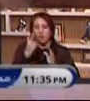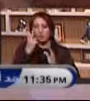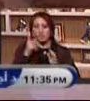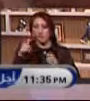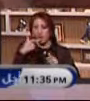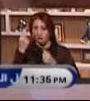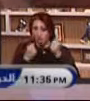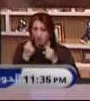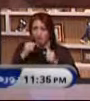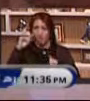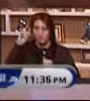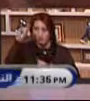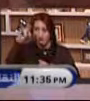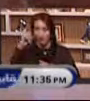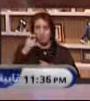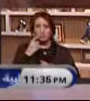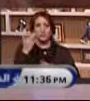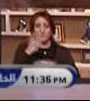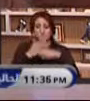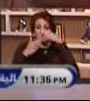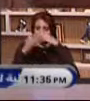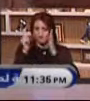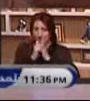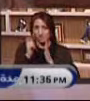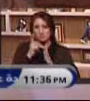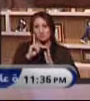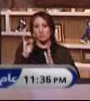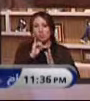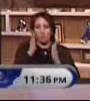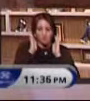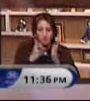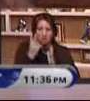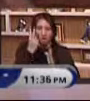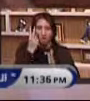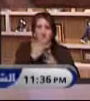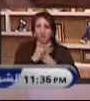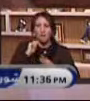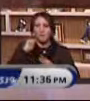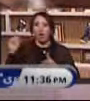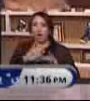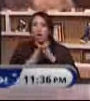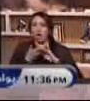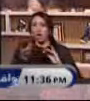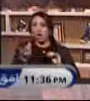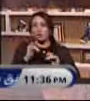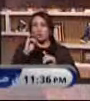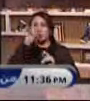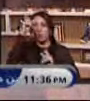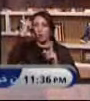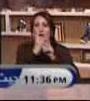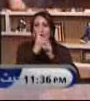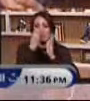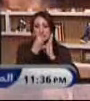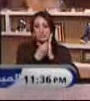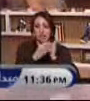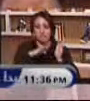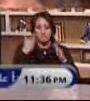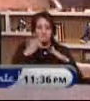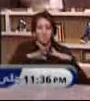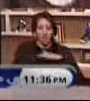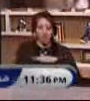المؤمنين معدي قال الزحمة دي هذا بيغسل يا أمير المؤمنين واحد فقال أشوف. دخل عبد الملك بن مروان وكان